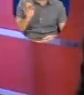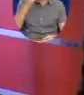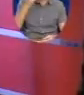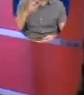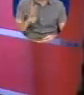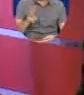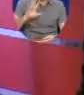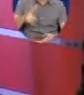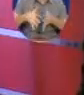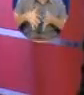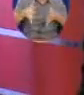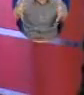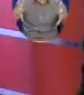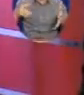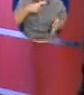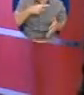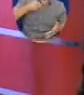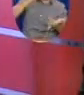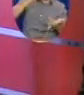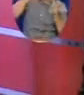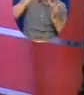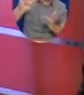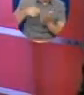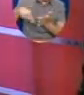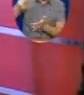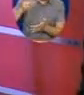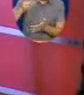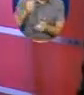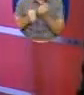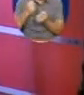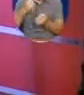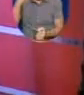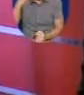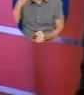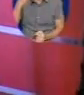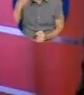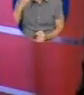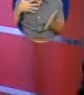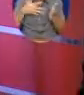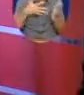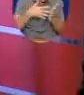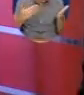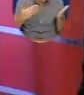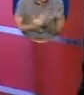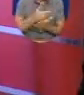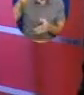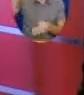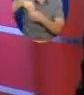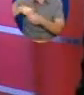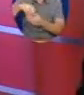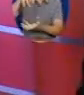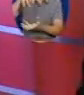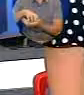אבל האם הגידול המרשים הזה הביא להתחשבות בקשיים של הרוקחים הערבים? מחקר חדש שנערך במרכז טאוב מראה שלא